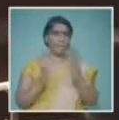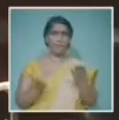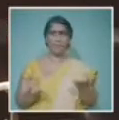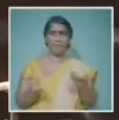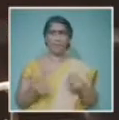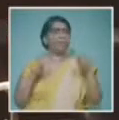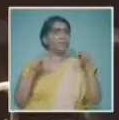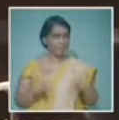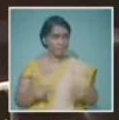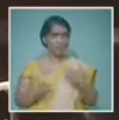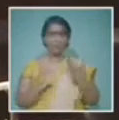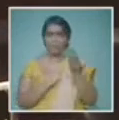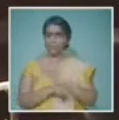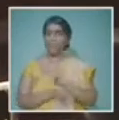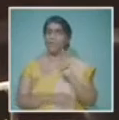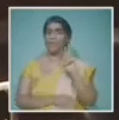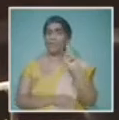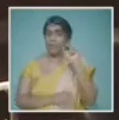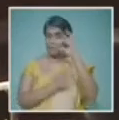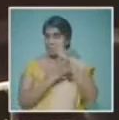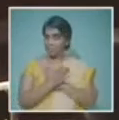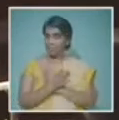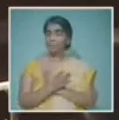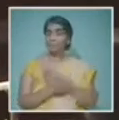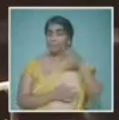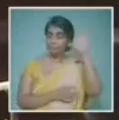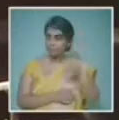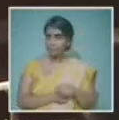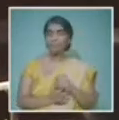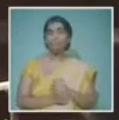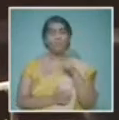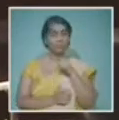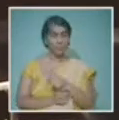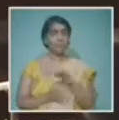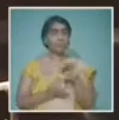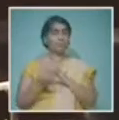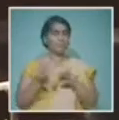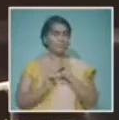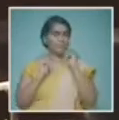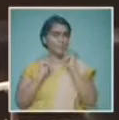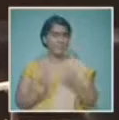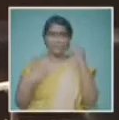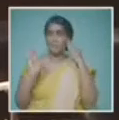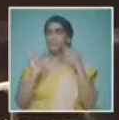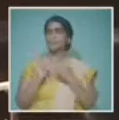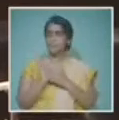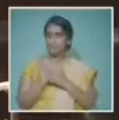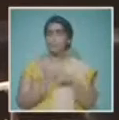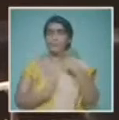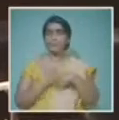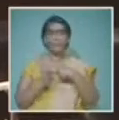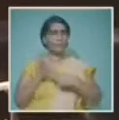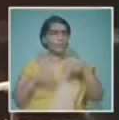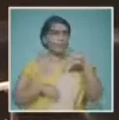දැන් පහුගිය 20 වෙනි සංශෝධනය ගේනකොට ඒ තියෙන ප්‍රජාතන්ත්‍ර විරෝධී භාවය, එයා අපේ රටේ